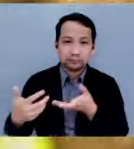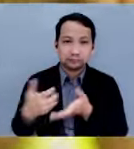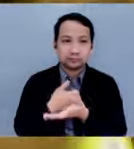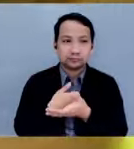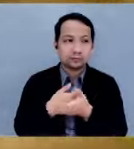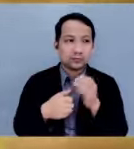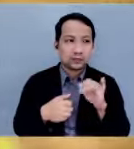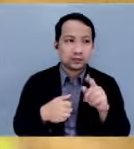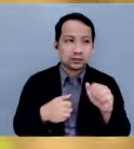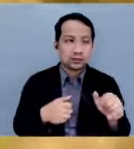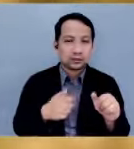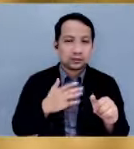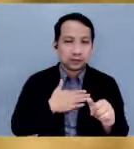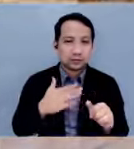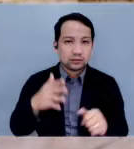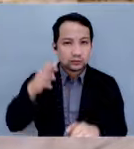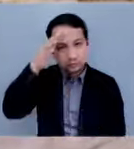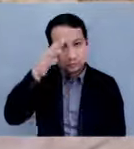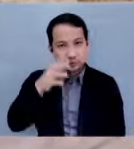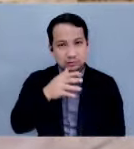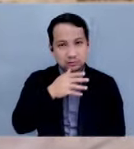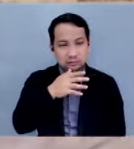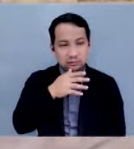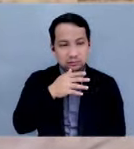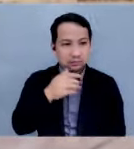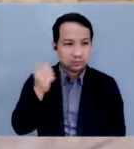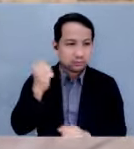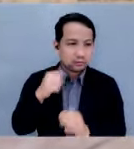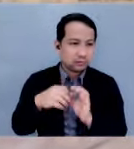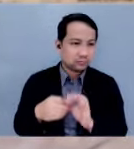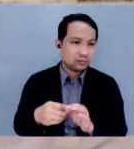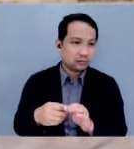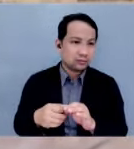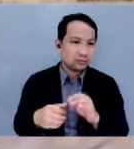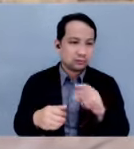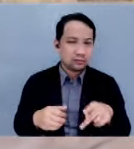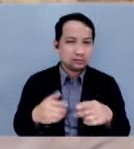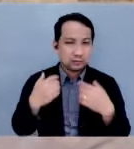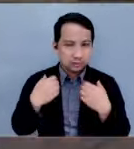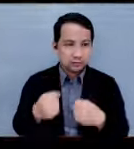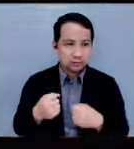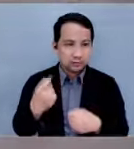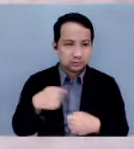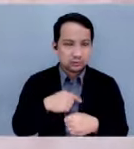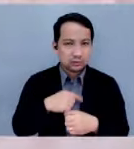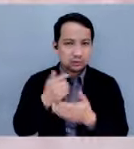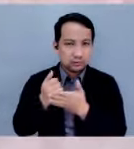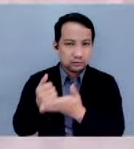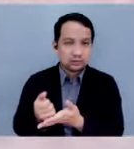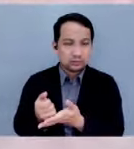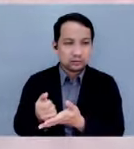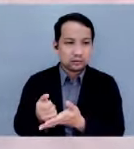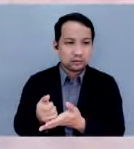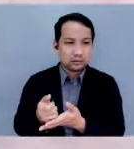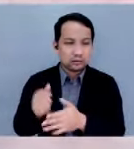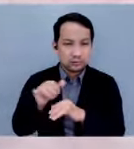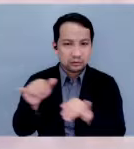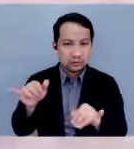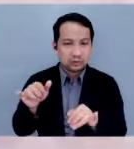ang kanyang mga magulang. Umaasa silang balang araw, gagaling ito at makatutulong din sa mga may katulad niyang